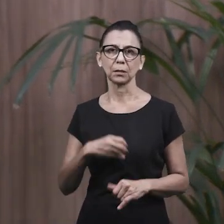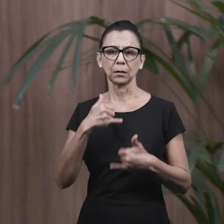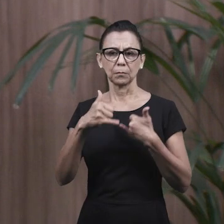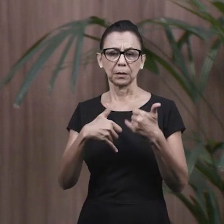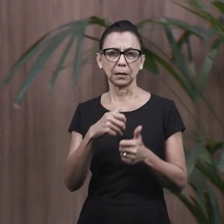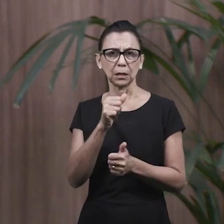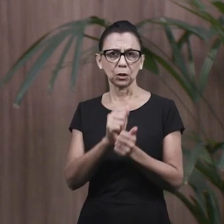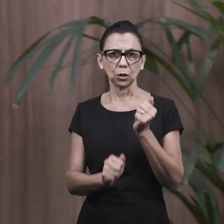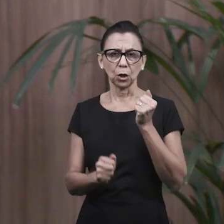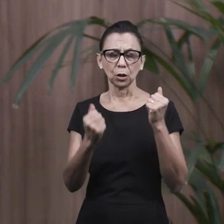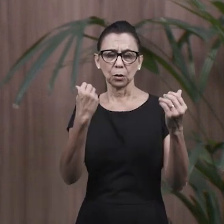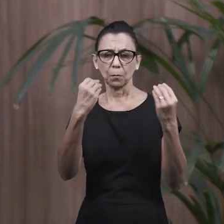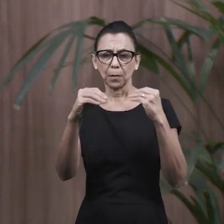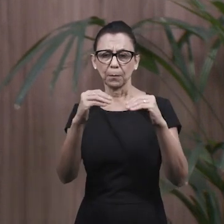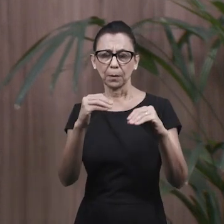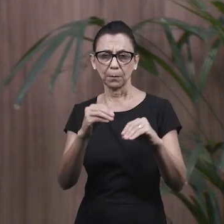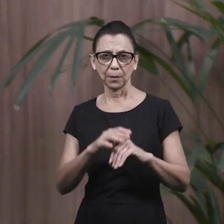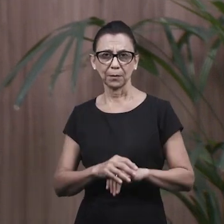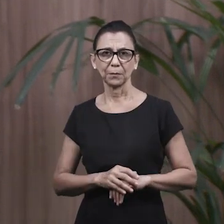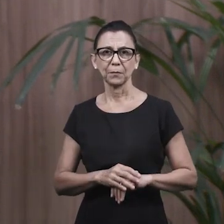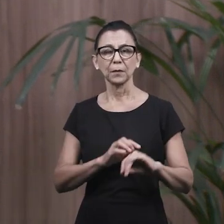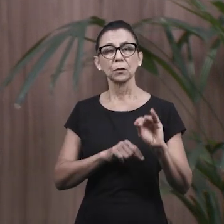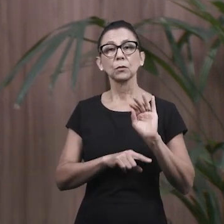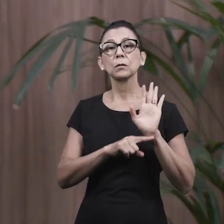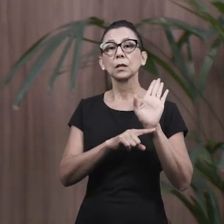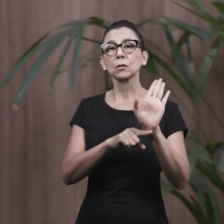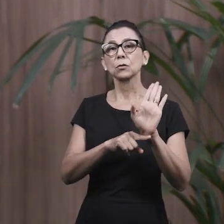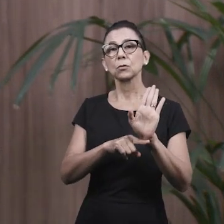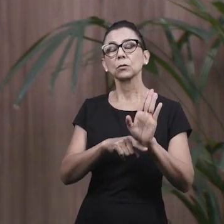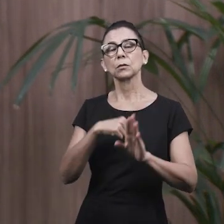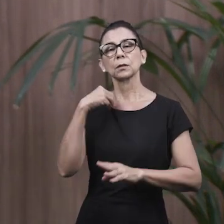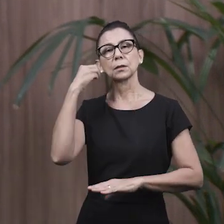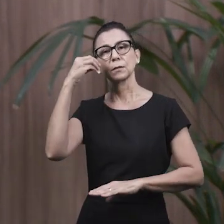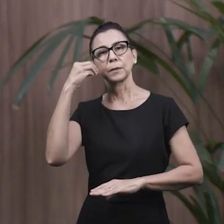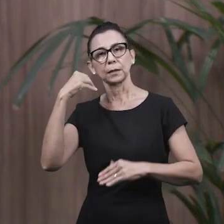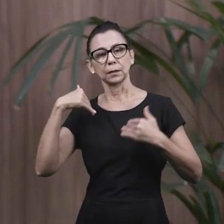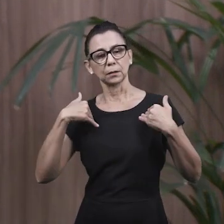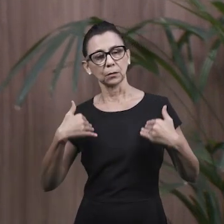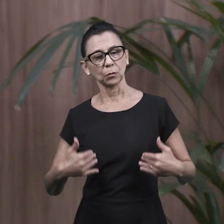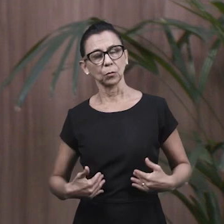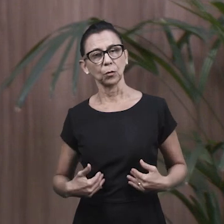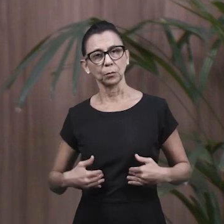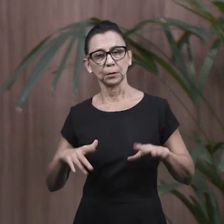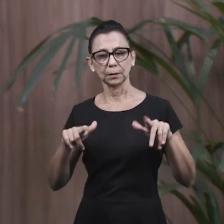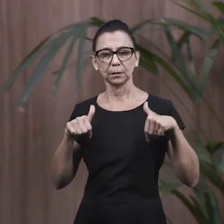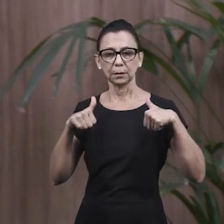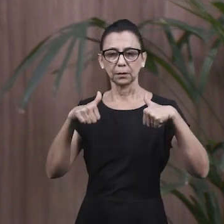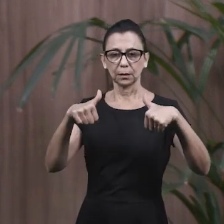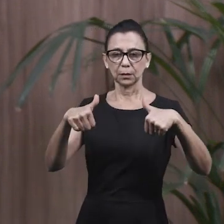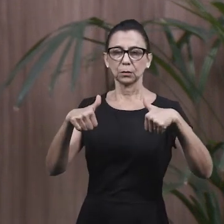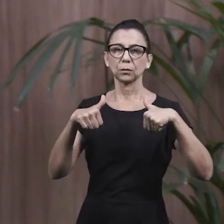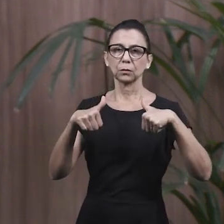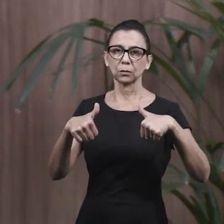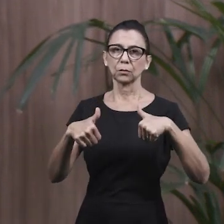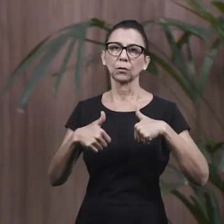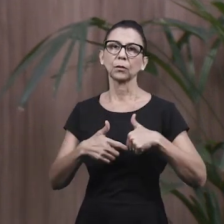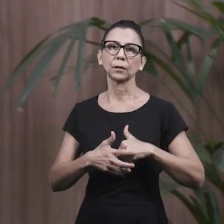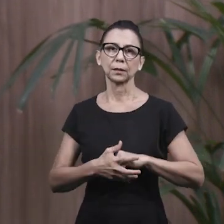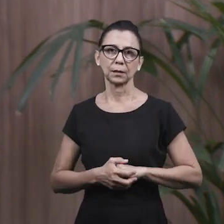aide à vivre la dimension de l'expérience du corps et des attitudes. Cela contribue avec